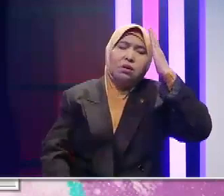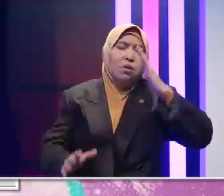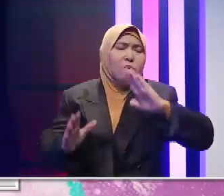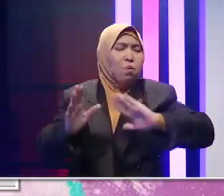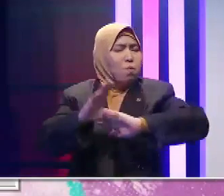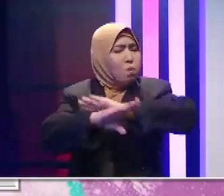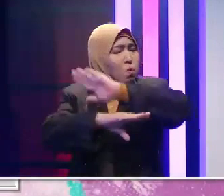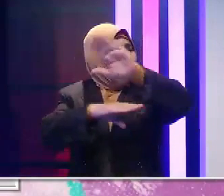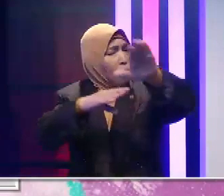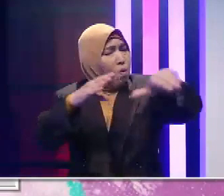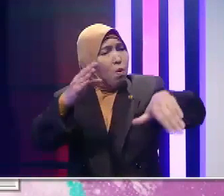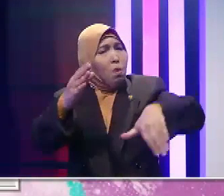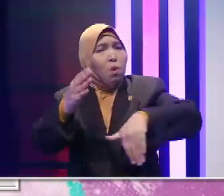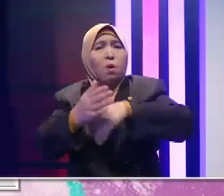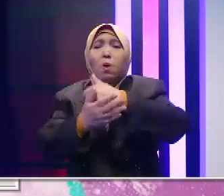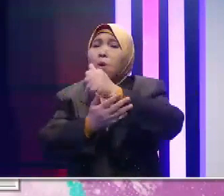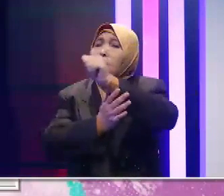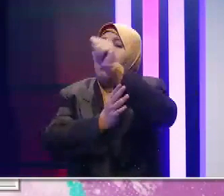شَيْءٍ